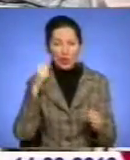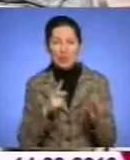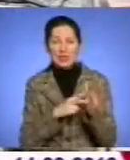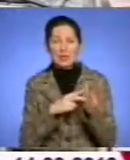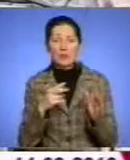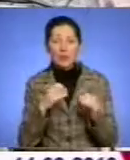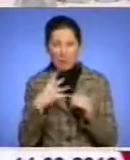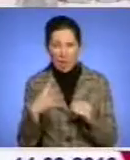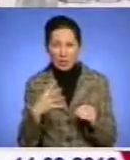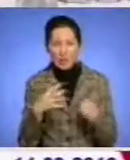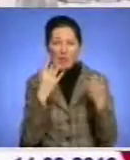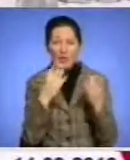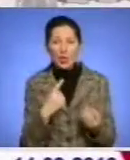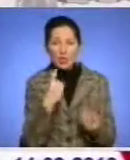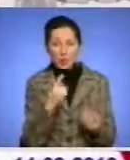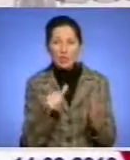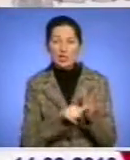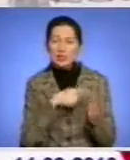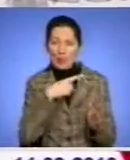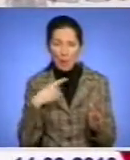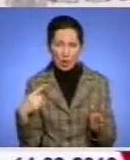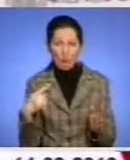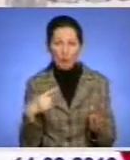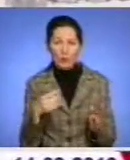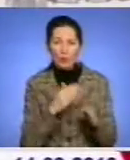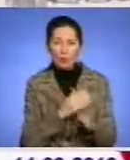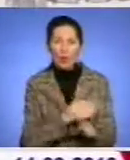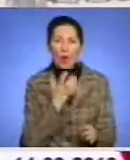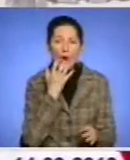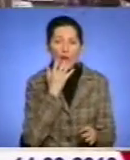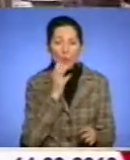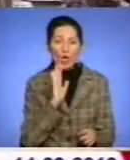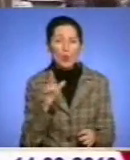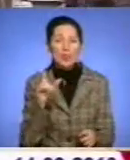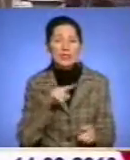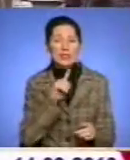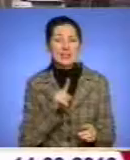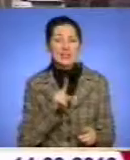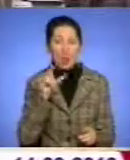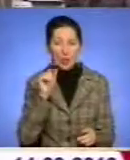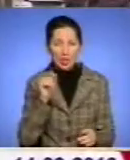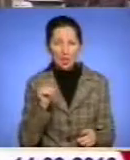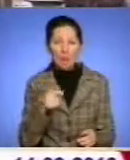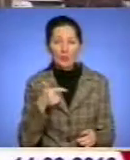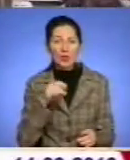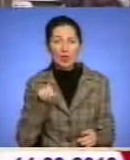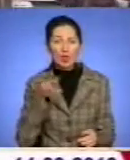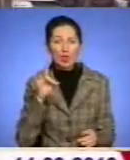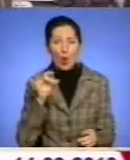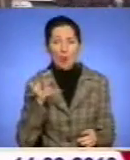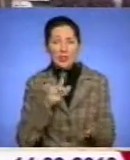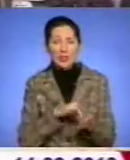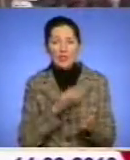день 1-6 градусів із позначкою мінус. Поступове потепління очікується з понеділка. У гідрометцентрі кажуть, березень –